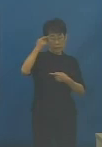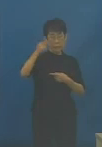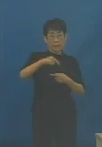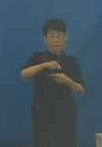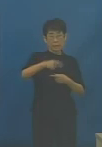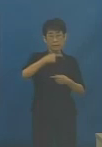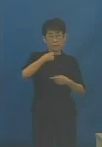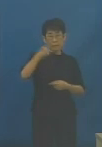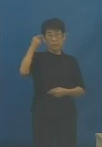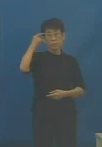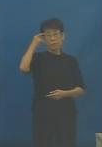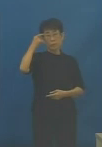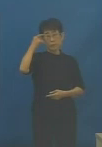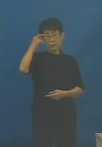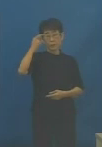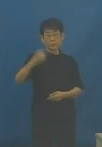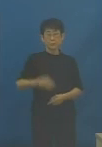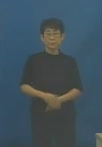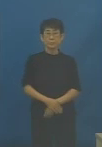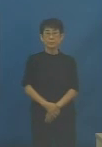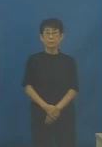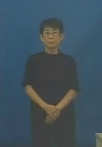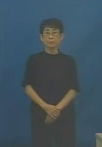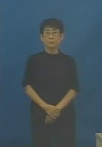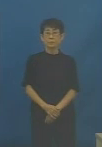思います。